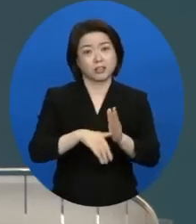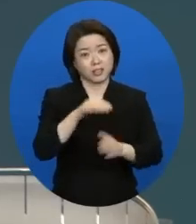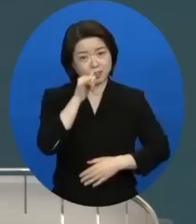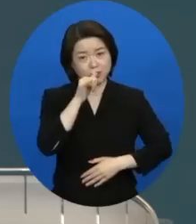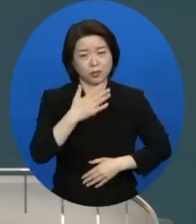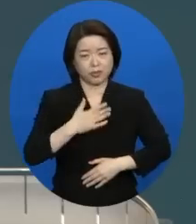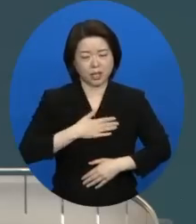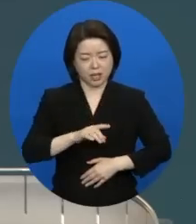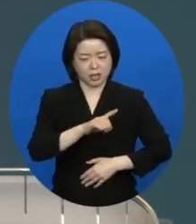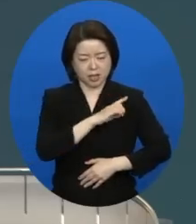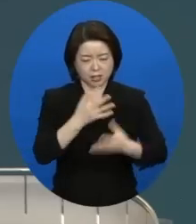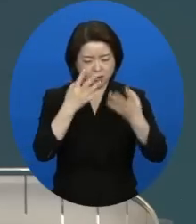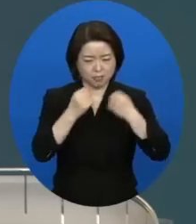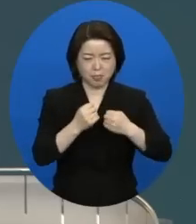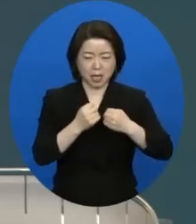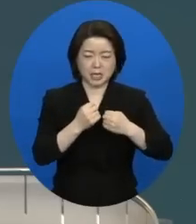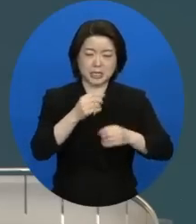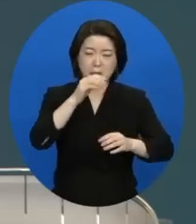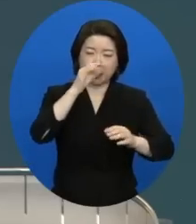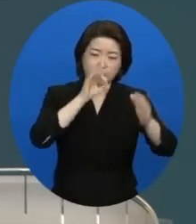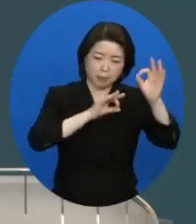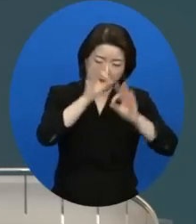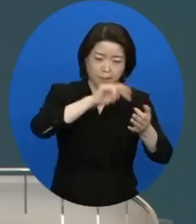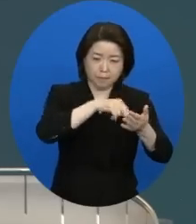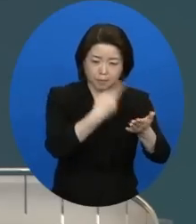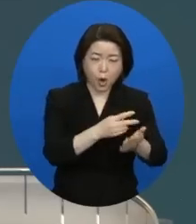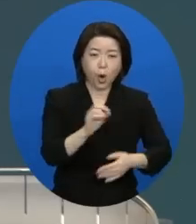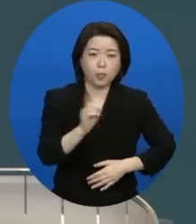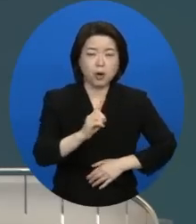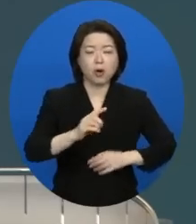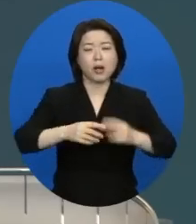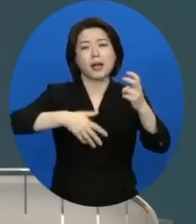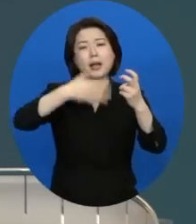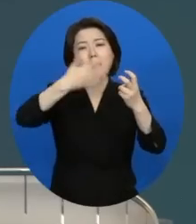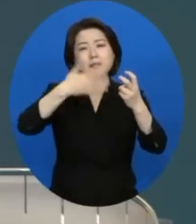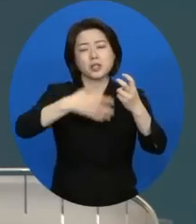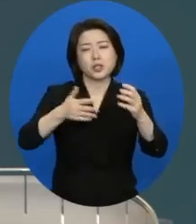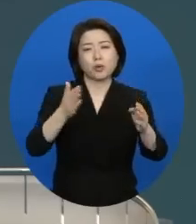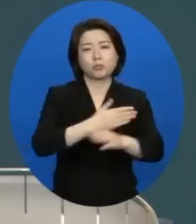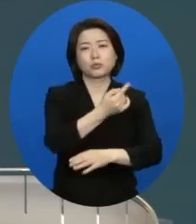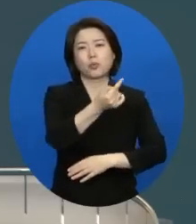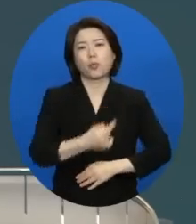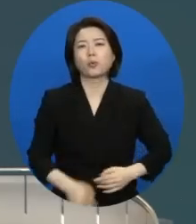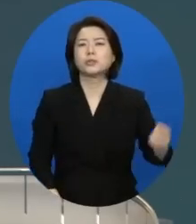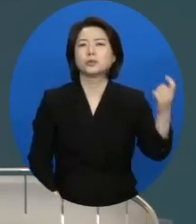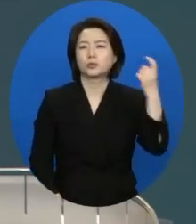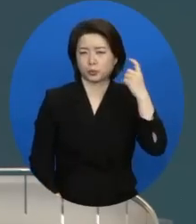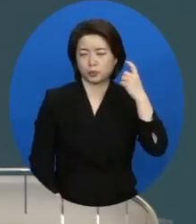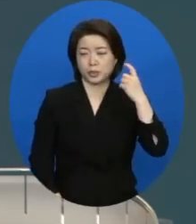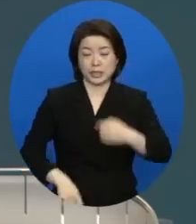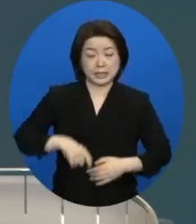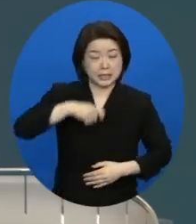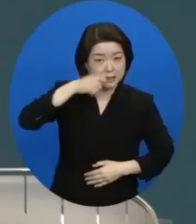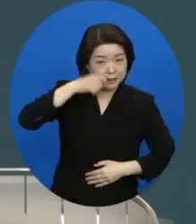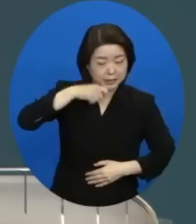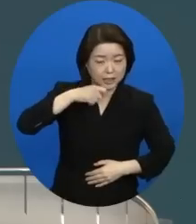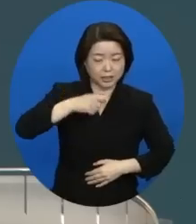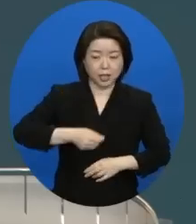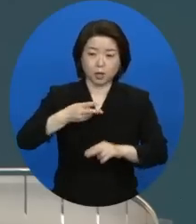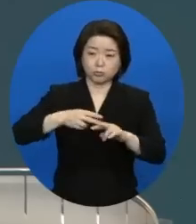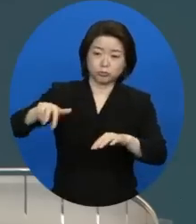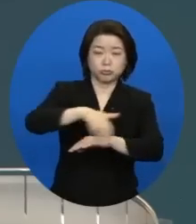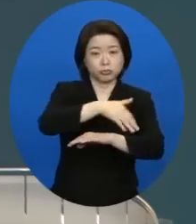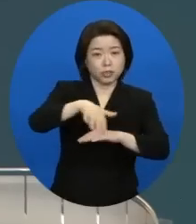저를 가장 많이 넘어지게 하는 소리는 미디어로부터 들려오는 소리입니다. 양치할 때나 부엌을 오갈